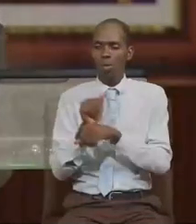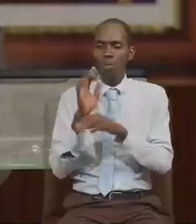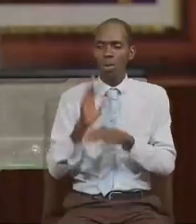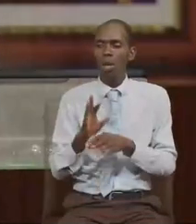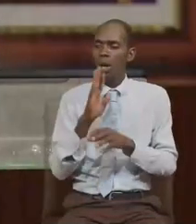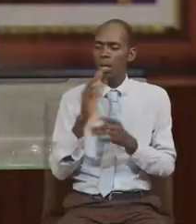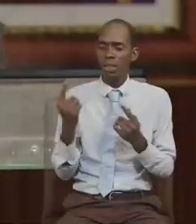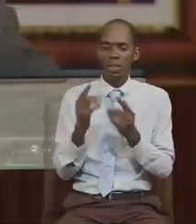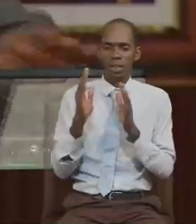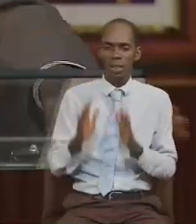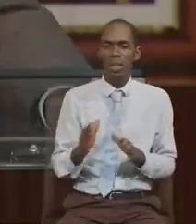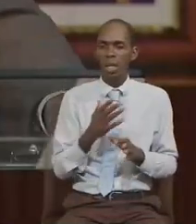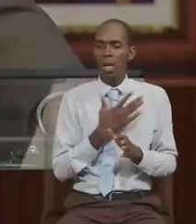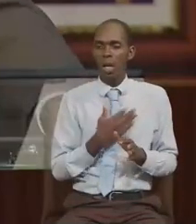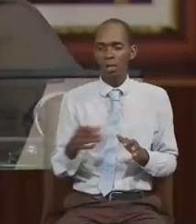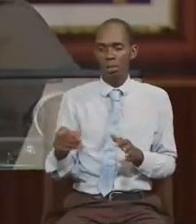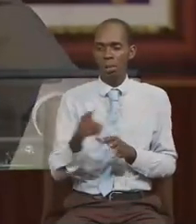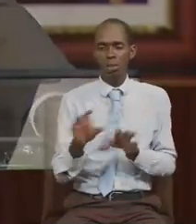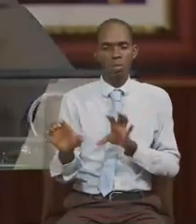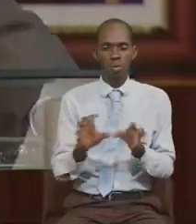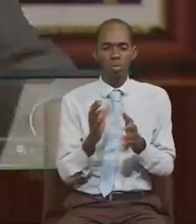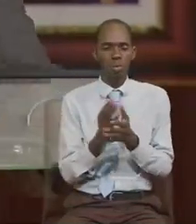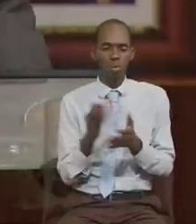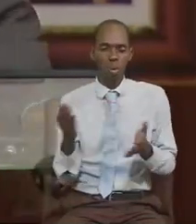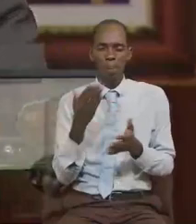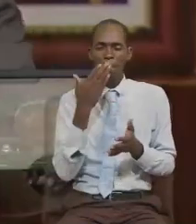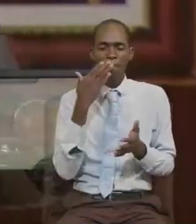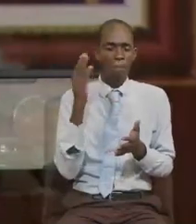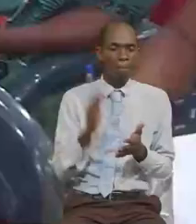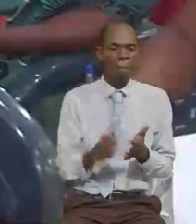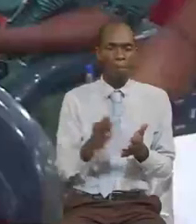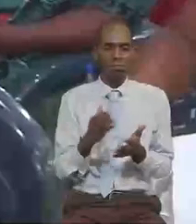et ils font, les incroyants, font des choses qui ne sont pas correctes, tu vas tenir.